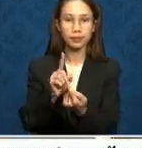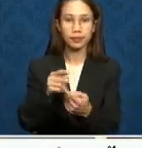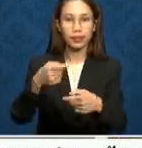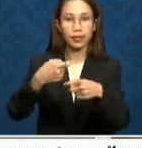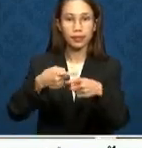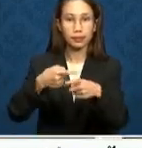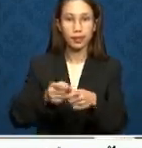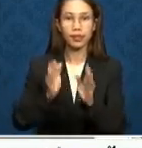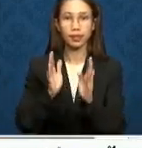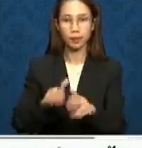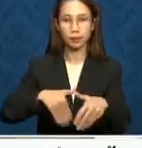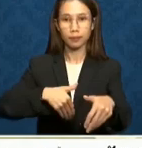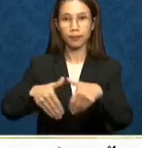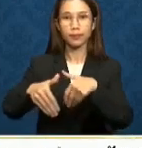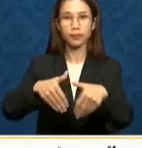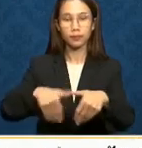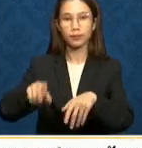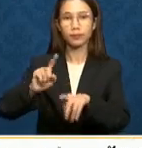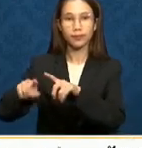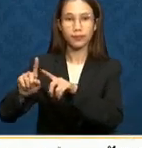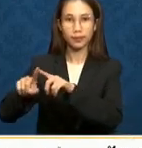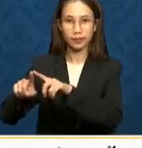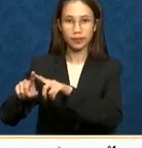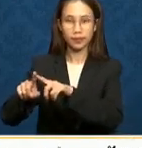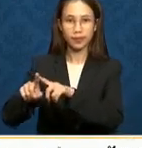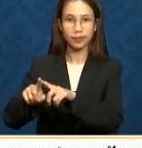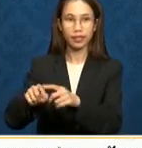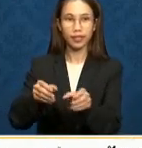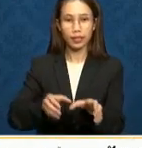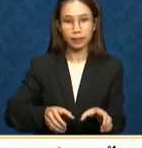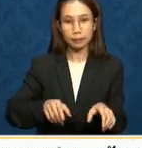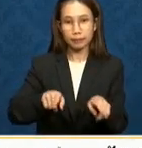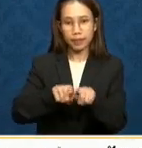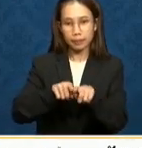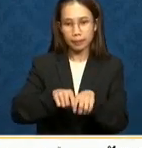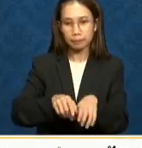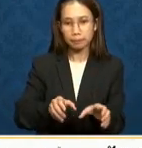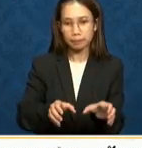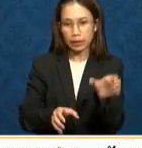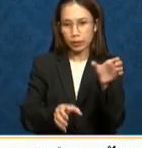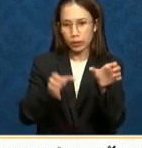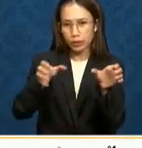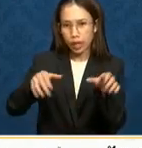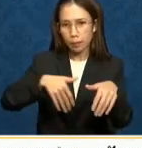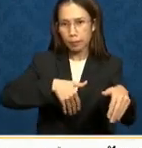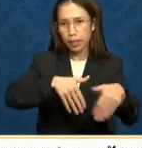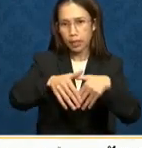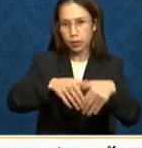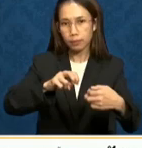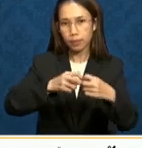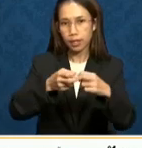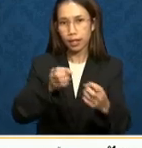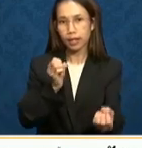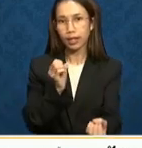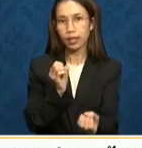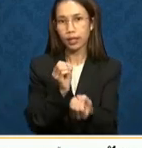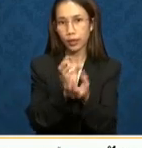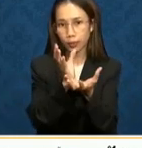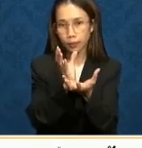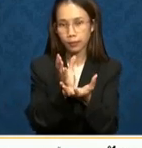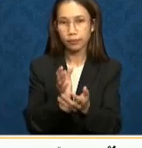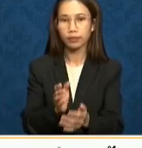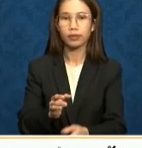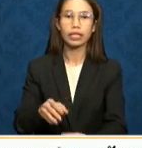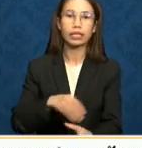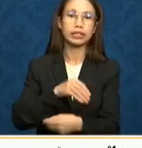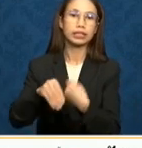ของพี่น้องทุกภาคส่วนไม่ว่าจะเป็นเสาหลักทั้ง3ต้นภาคประชาชนเดือดร้อนภาคธุร